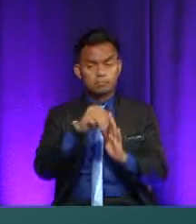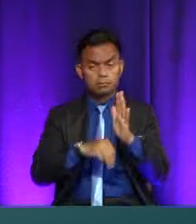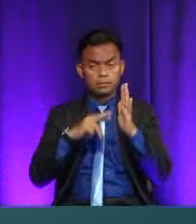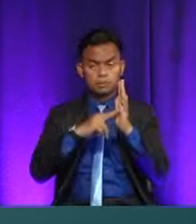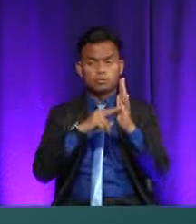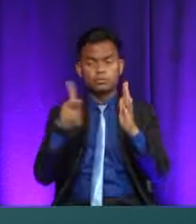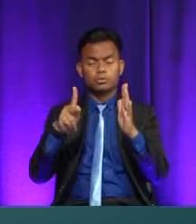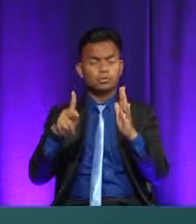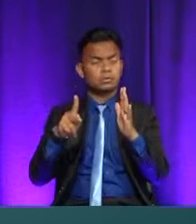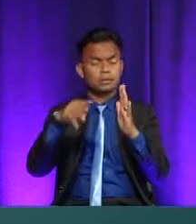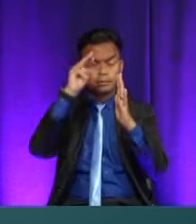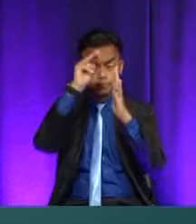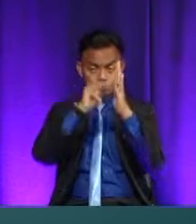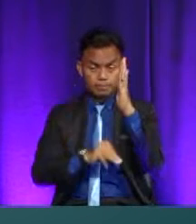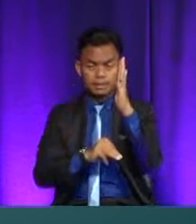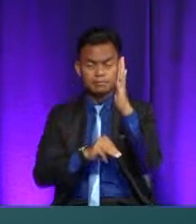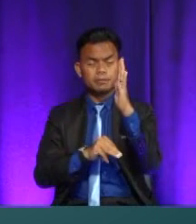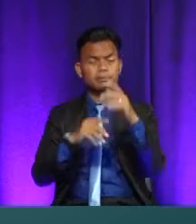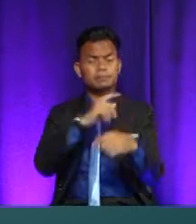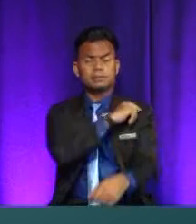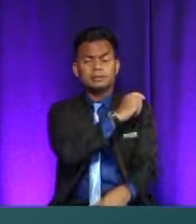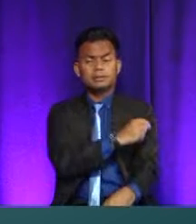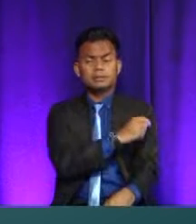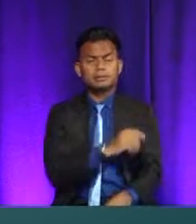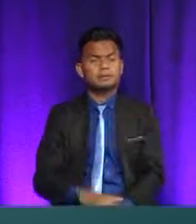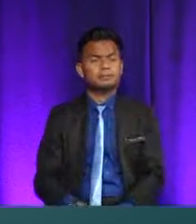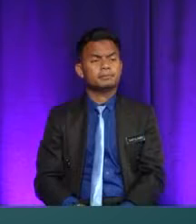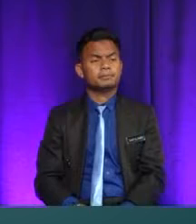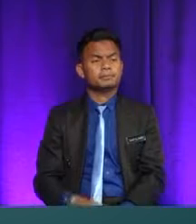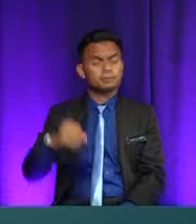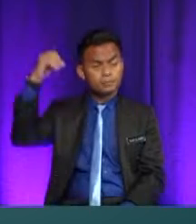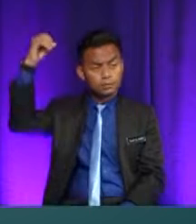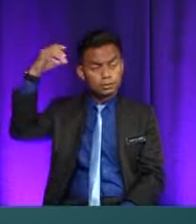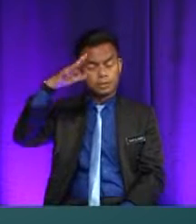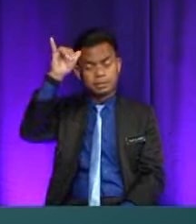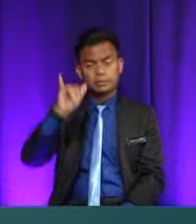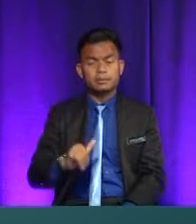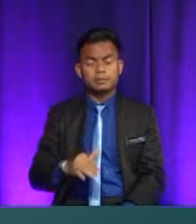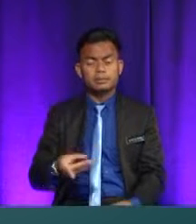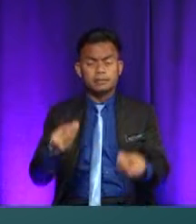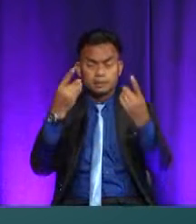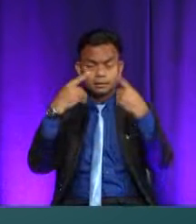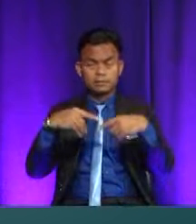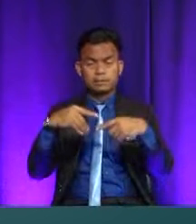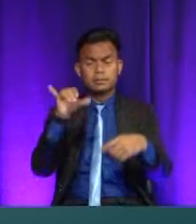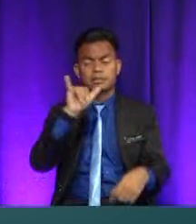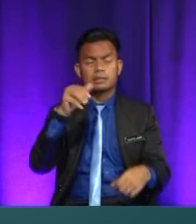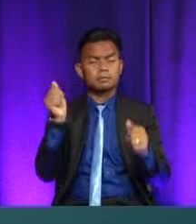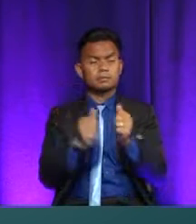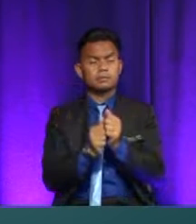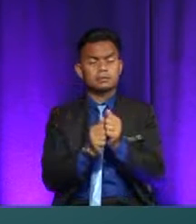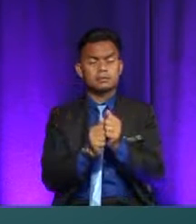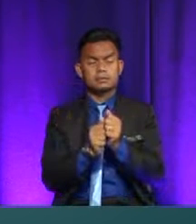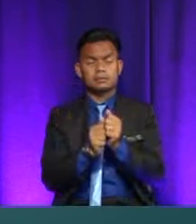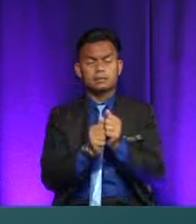minimum Oke cahaya yang datang sama dengan wood